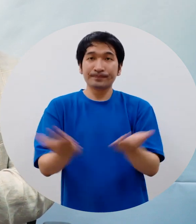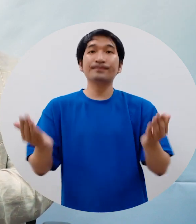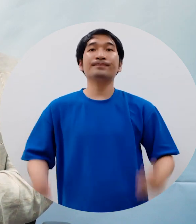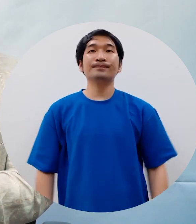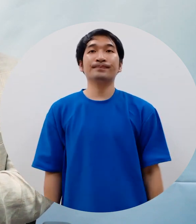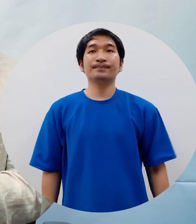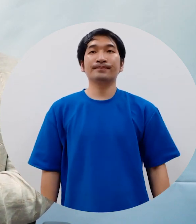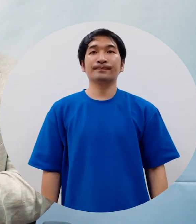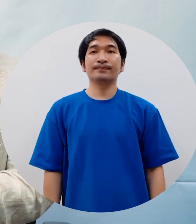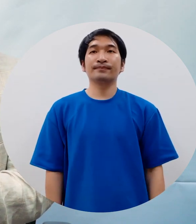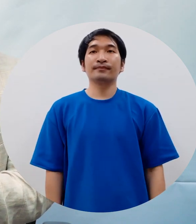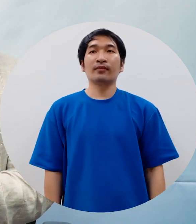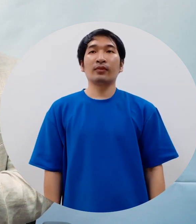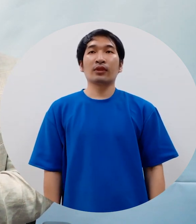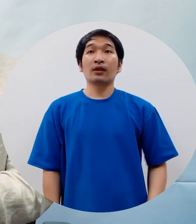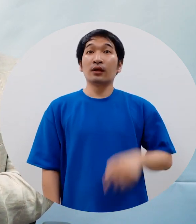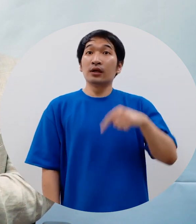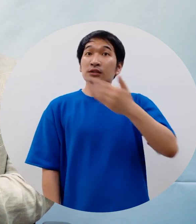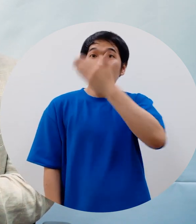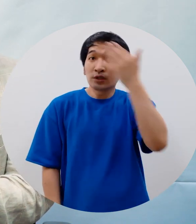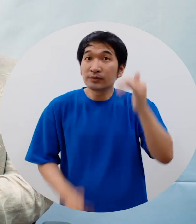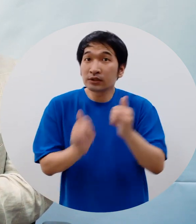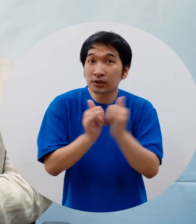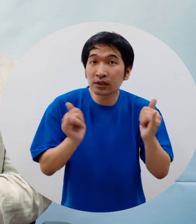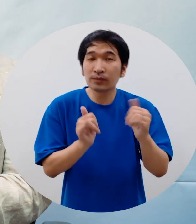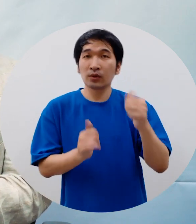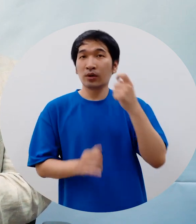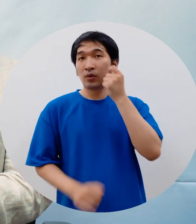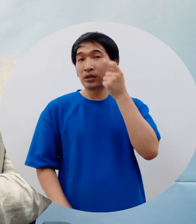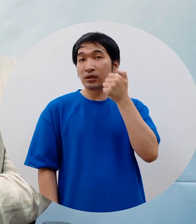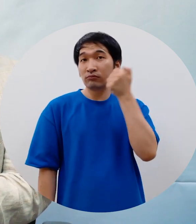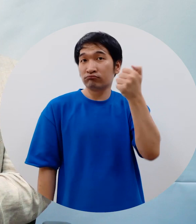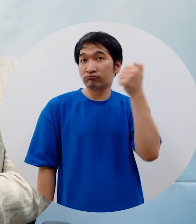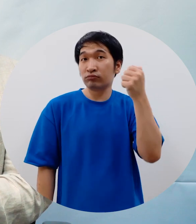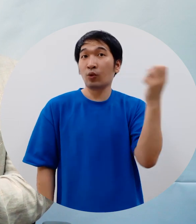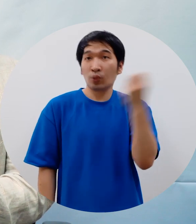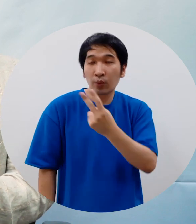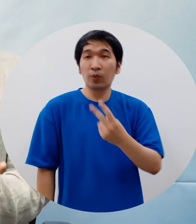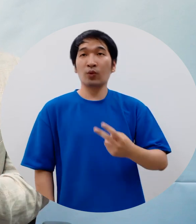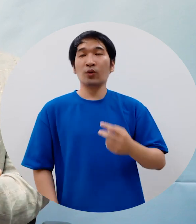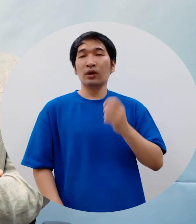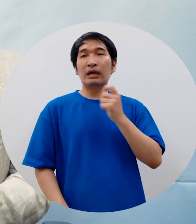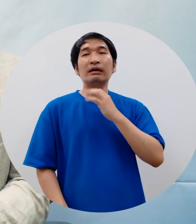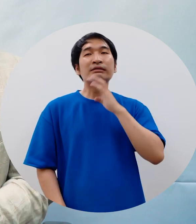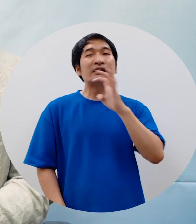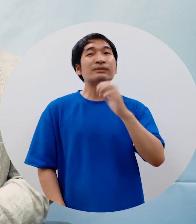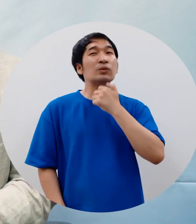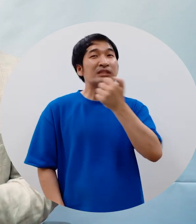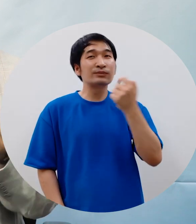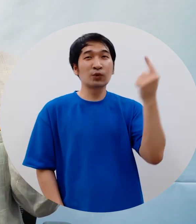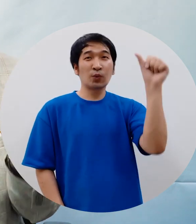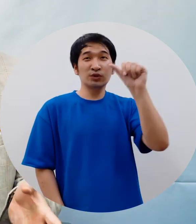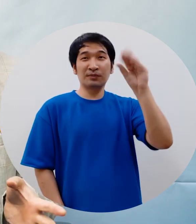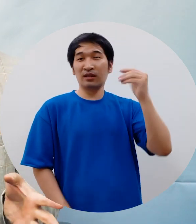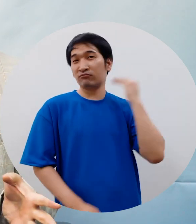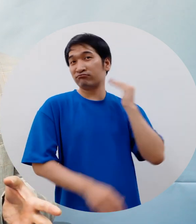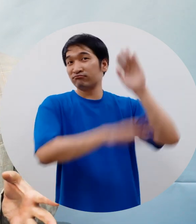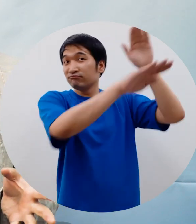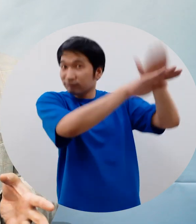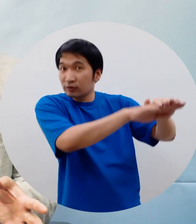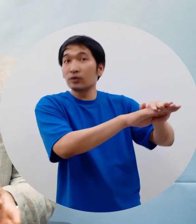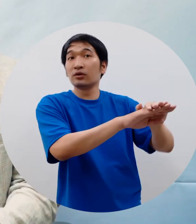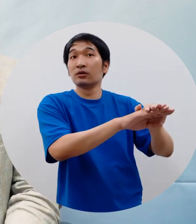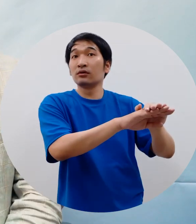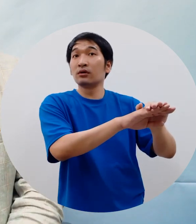여기에 뭐 우리 젊은 청년들 월 50만 원씩만 이렇게 묻고, 또 40, 50대 목돈 있는 분들은 한 5천만 원